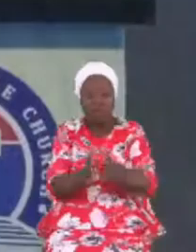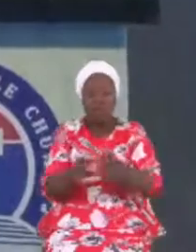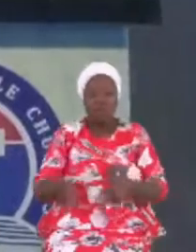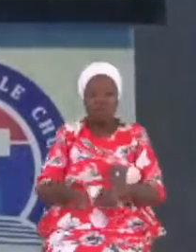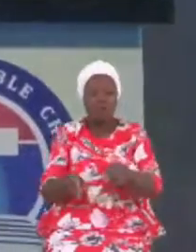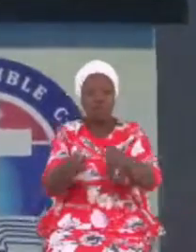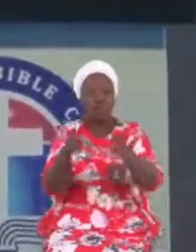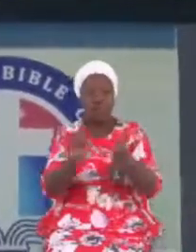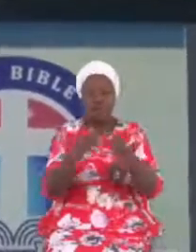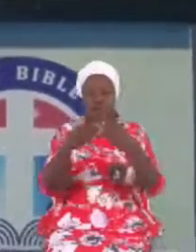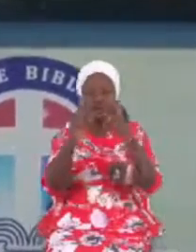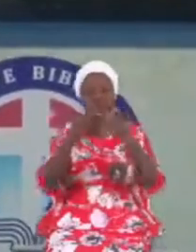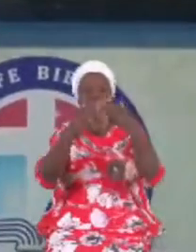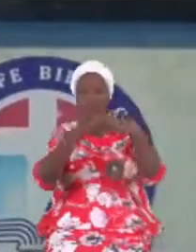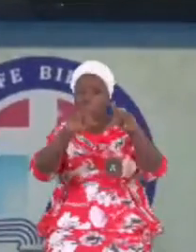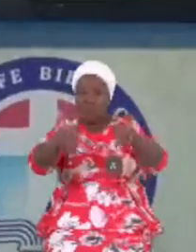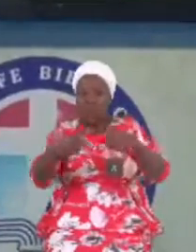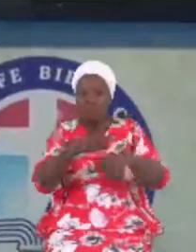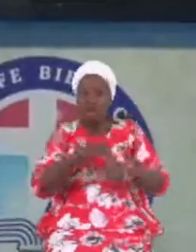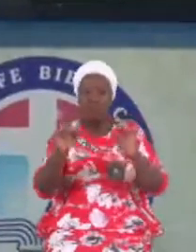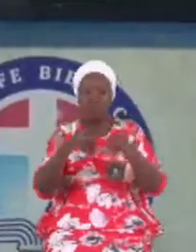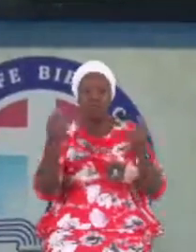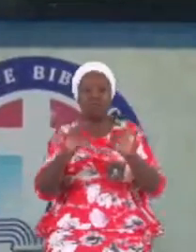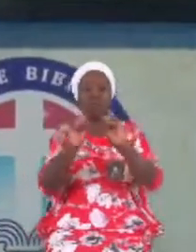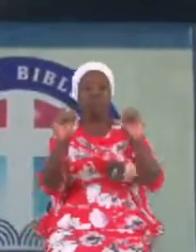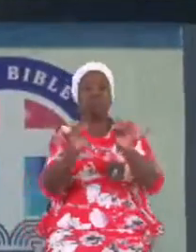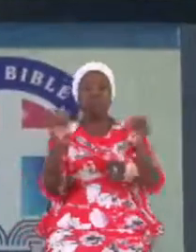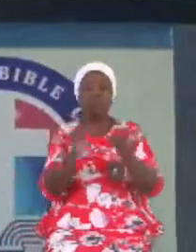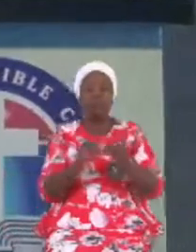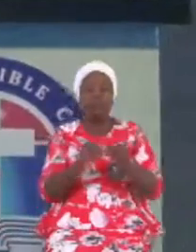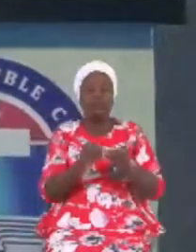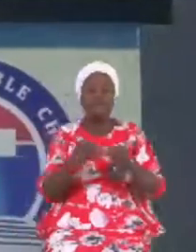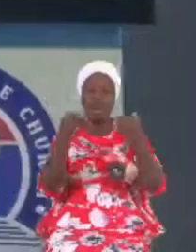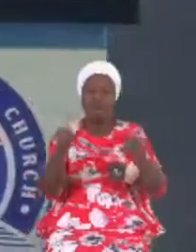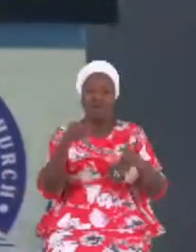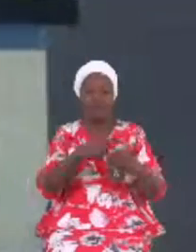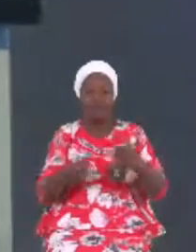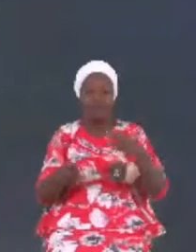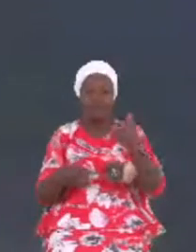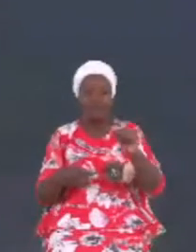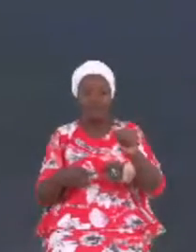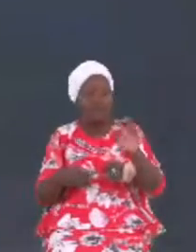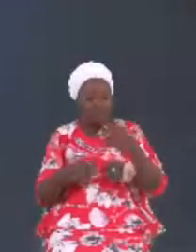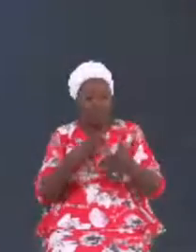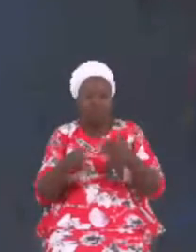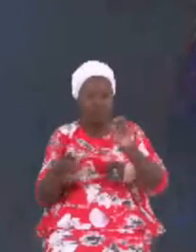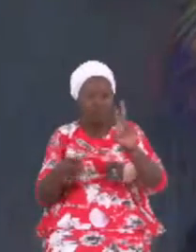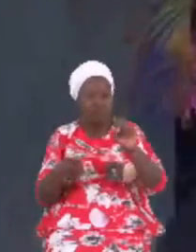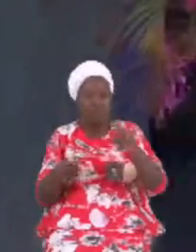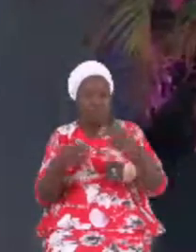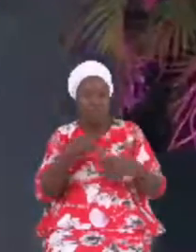ciel. Va et ne pêche plus. Verset 12. Jésus leur parla de